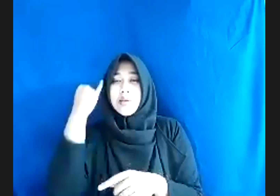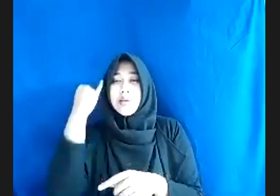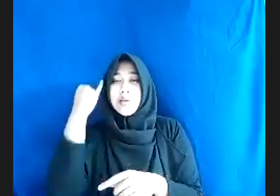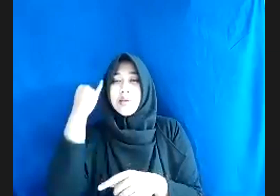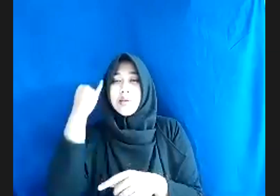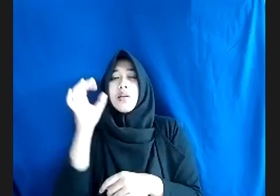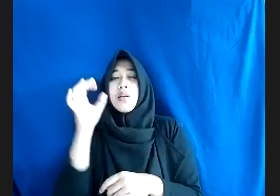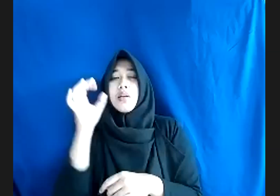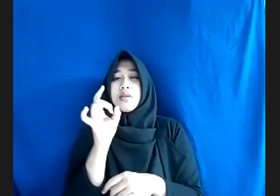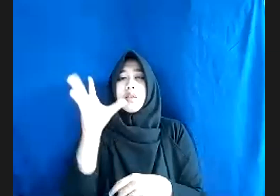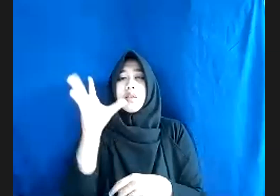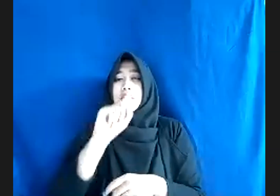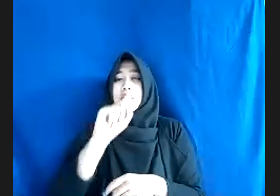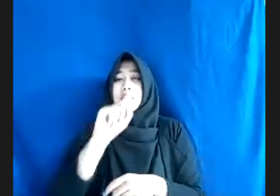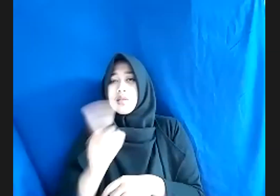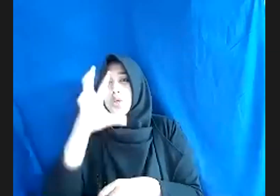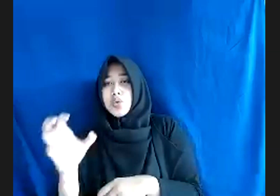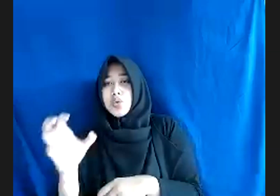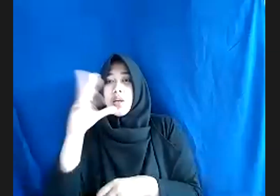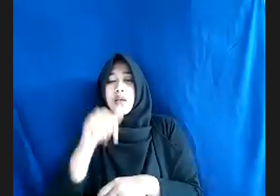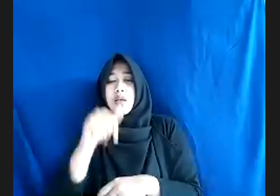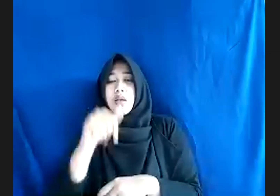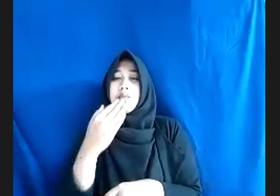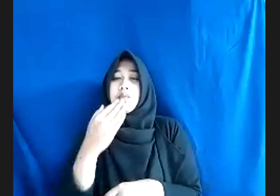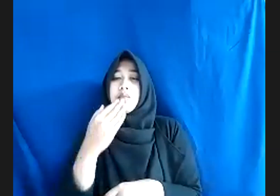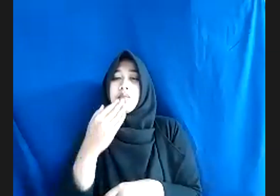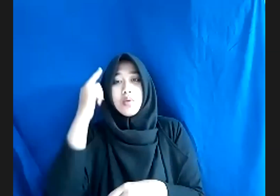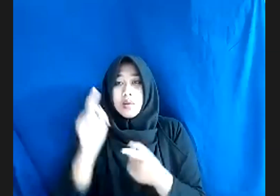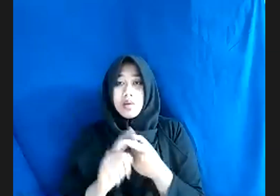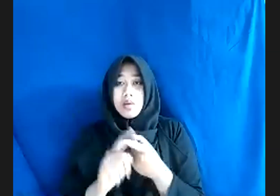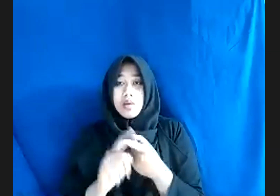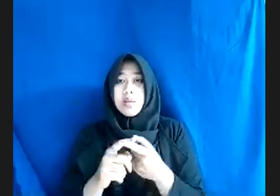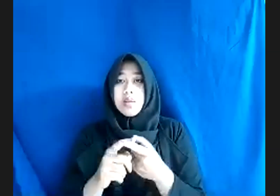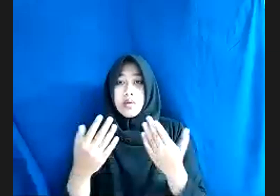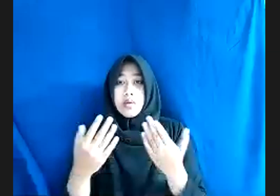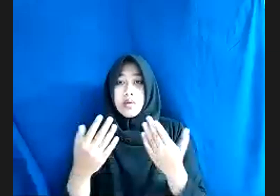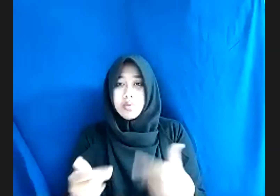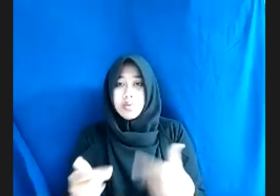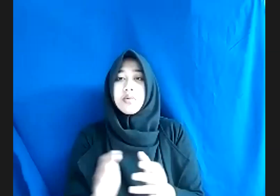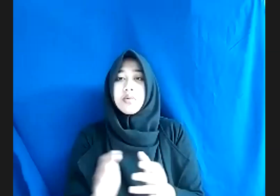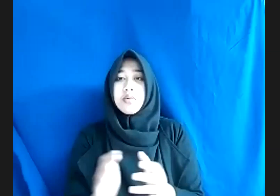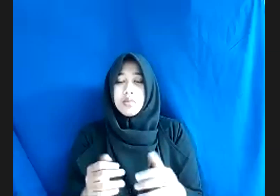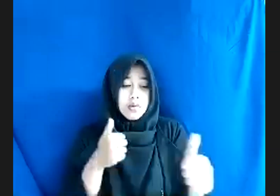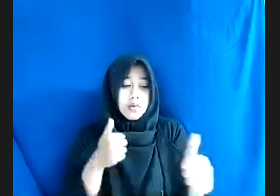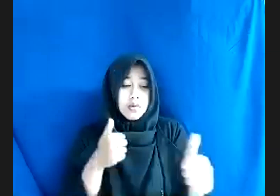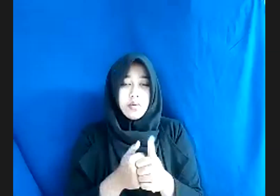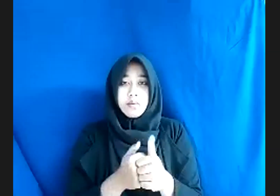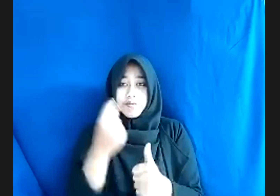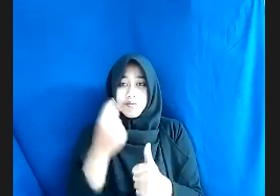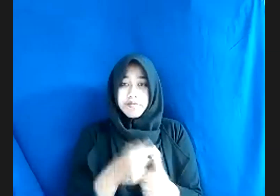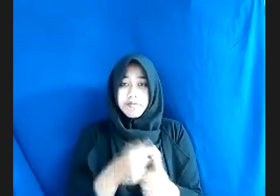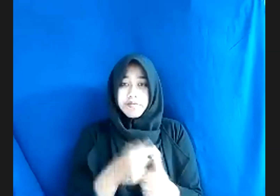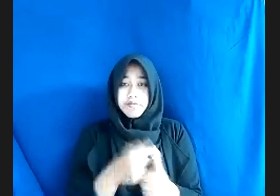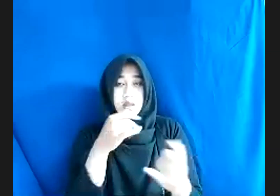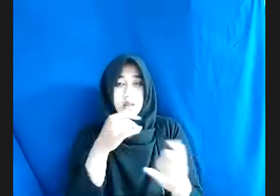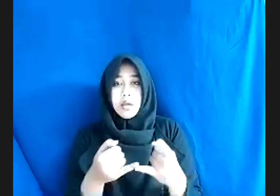ini. Terima kasih kepada teman-teman yang sudah setia ya, hadir sampai akhir ini masih 63, ini luar